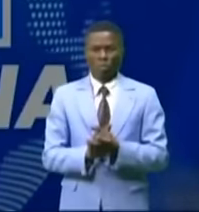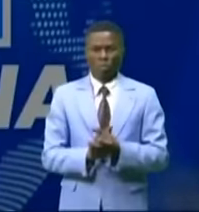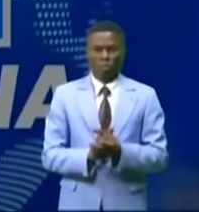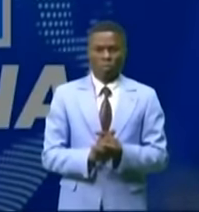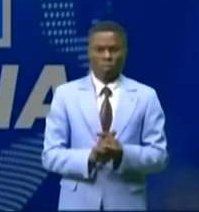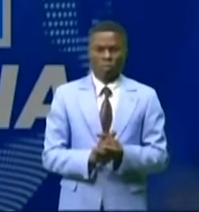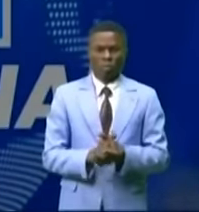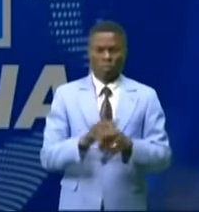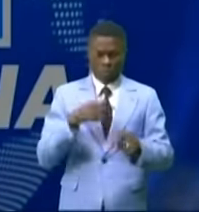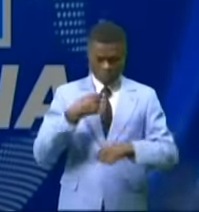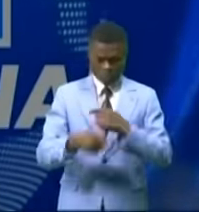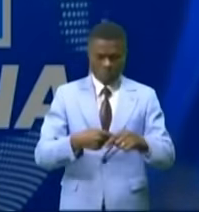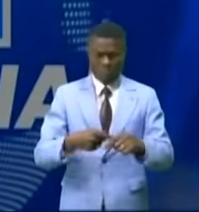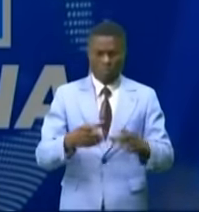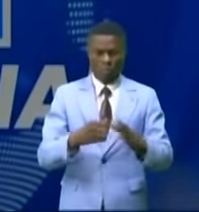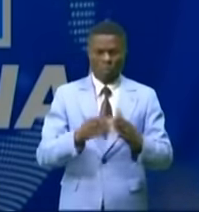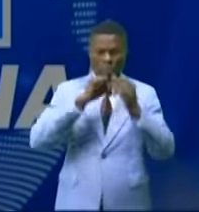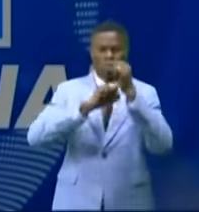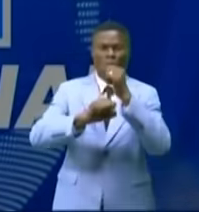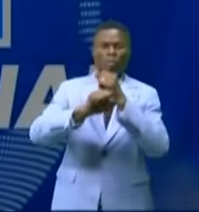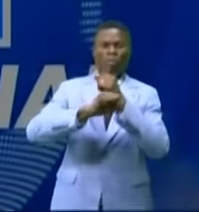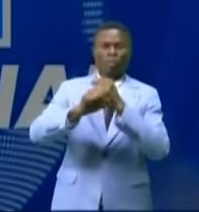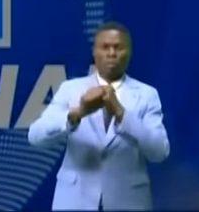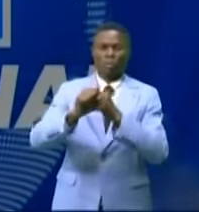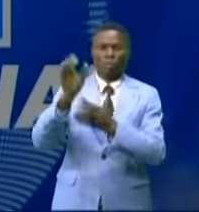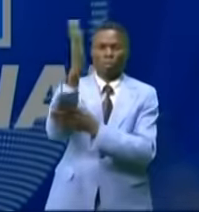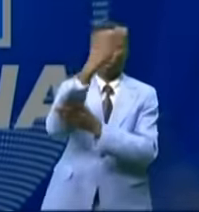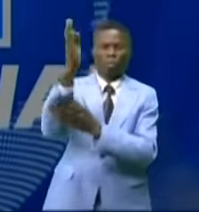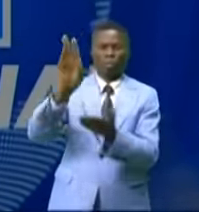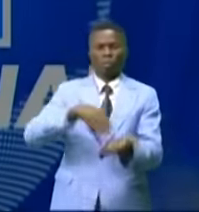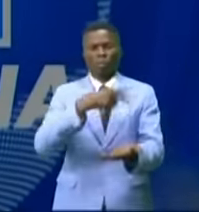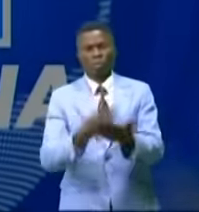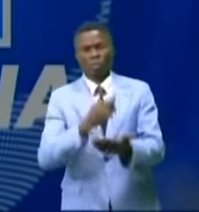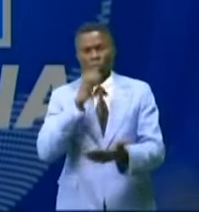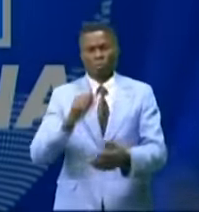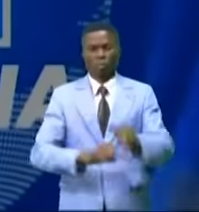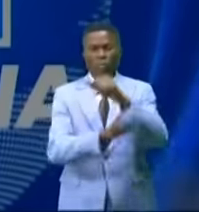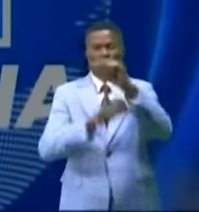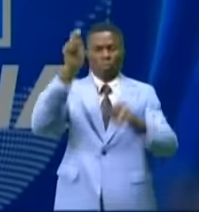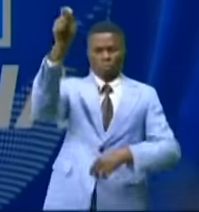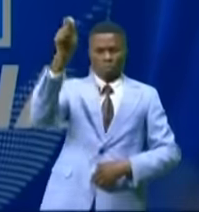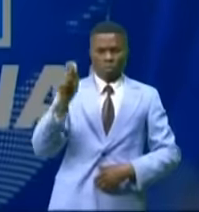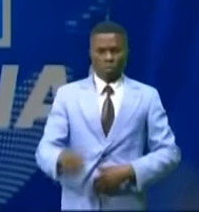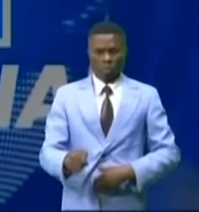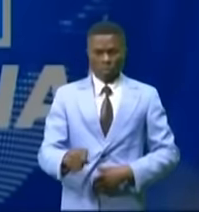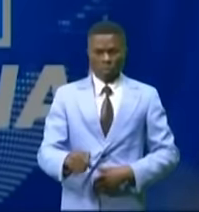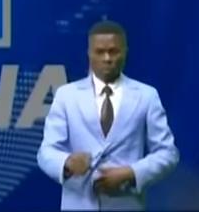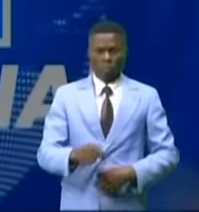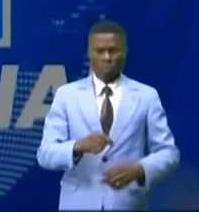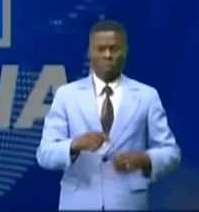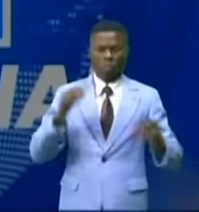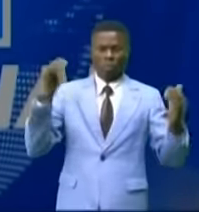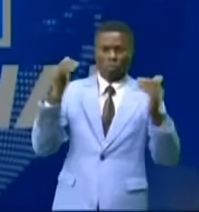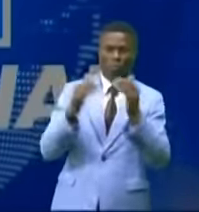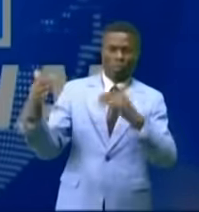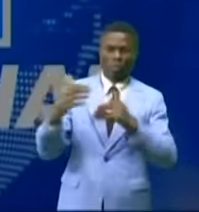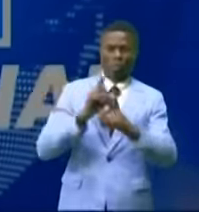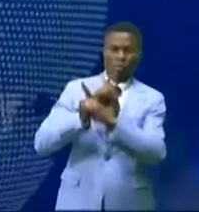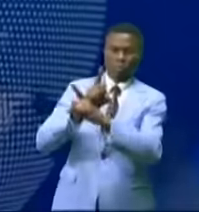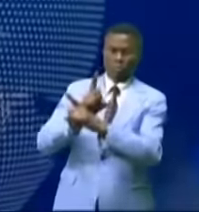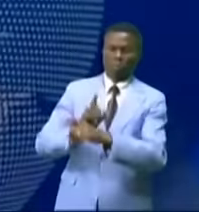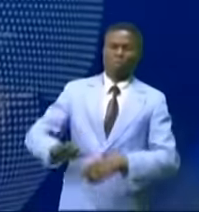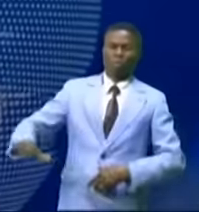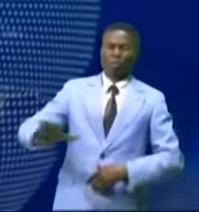Et on relance la campagne Bendele Ekweyate en soutien au FARDC engagé au front pour défendre